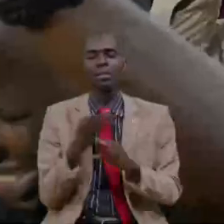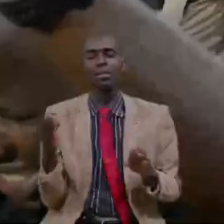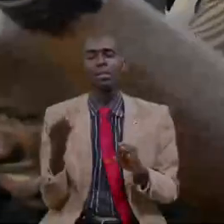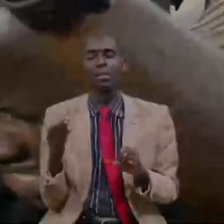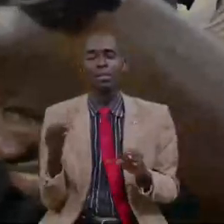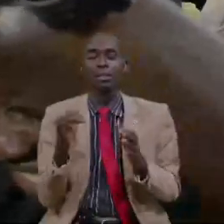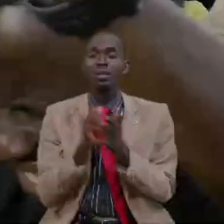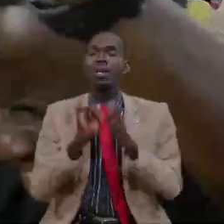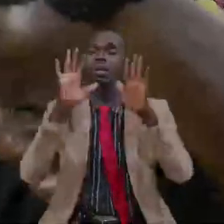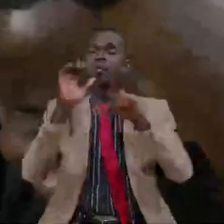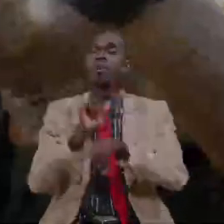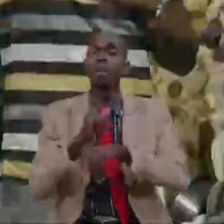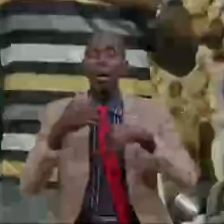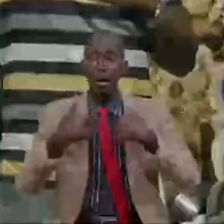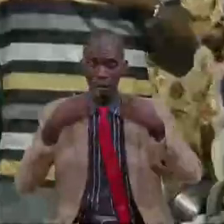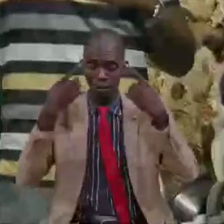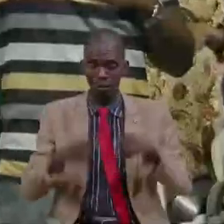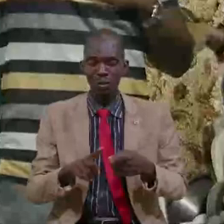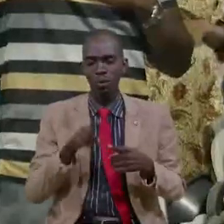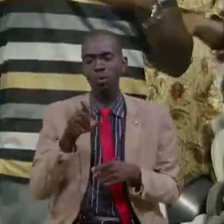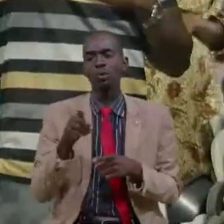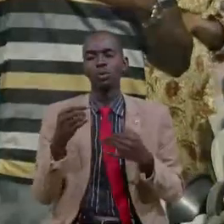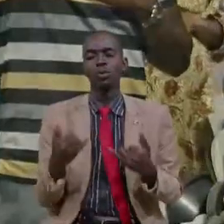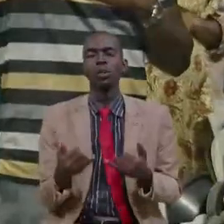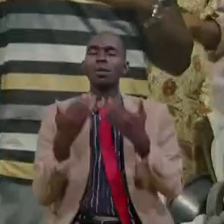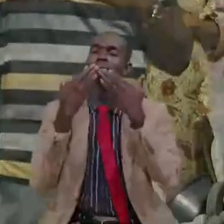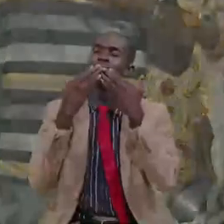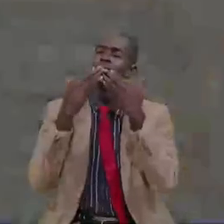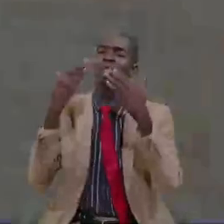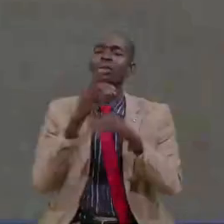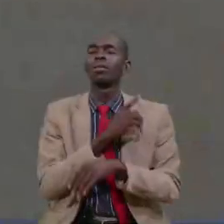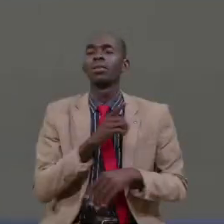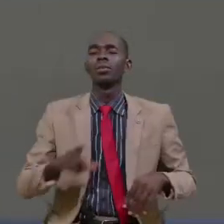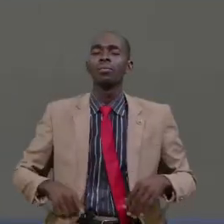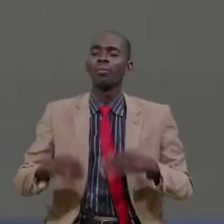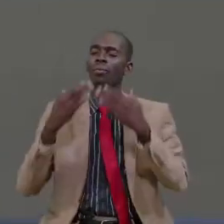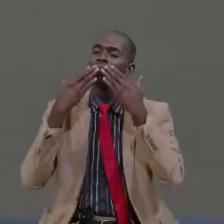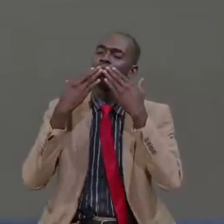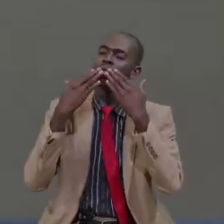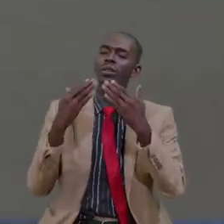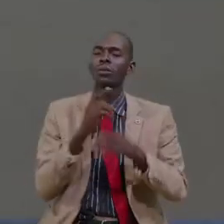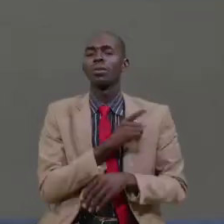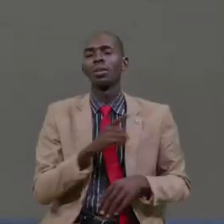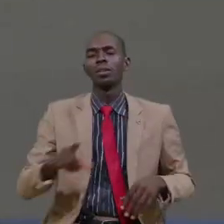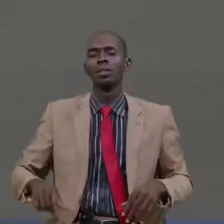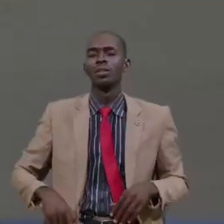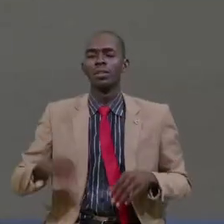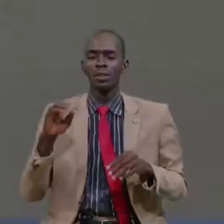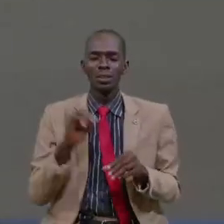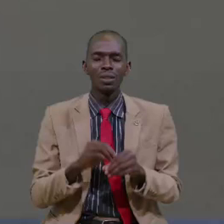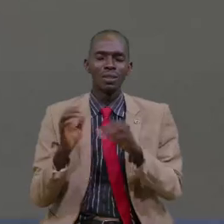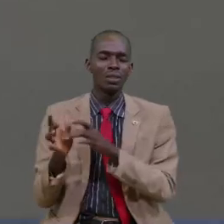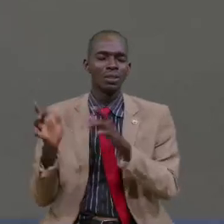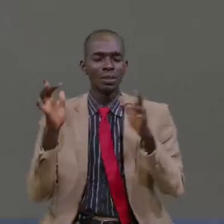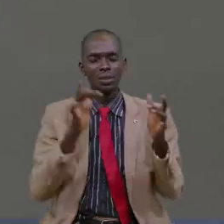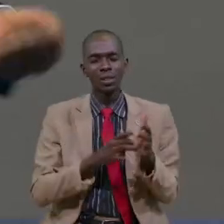librement. Ce miracle a eu lieu dans ta vie. Merci Seigneur. Merci Seigneur.